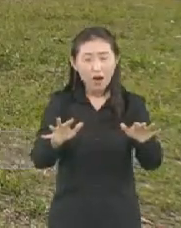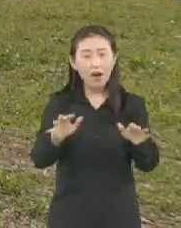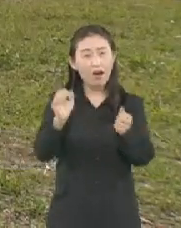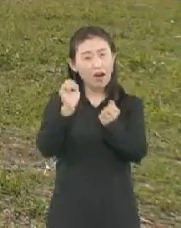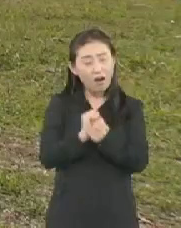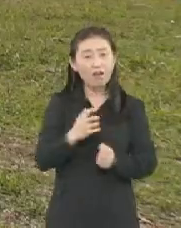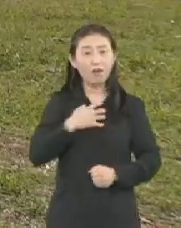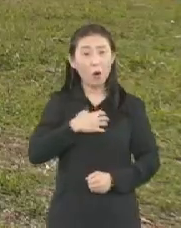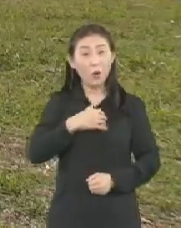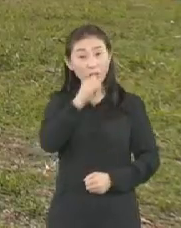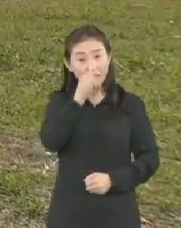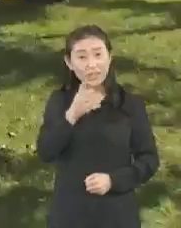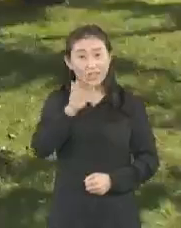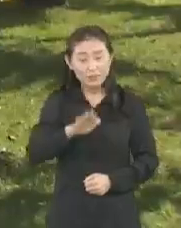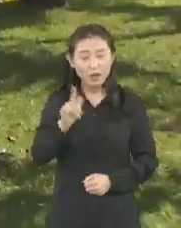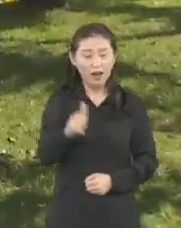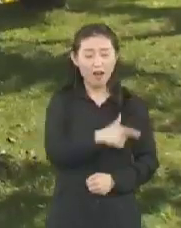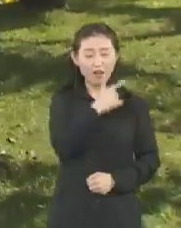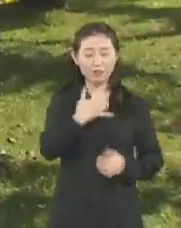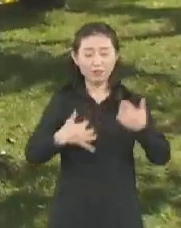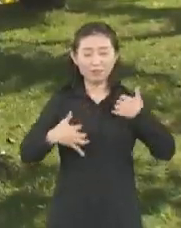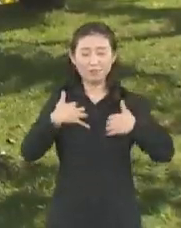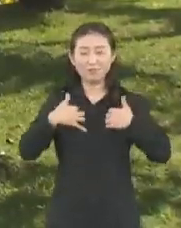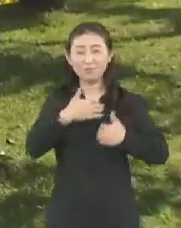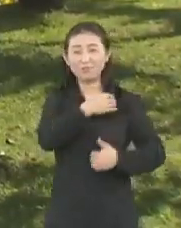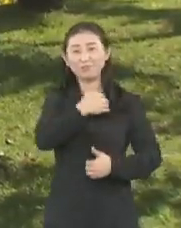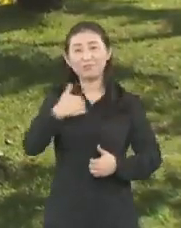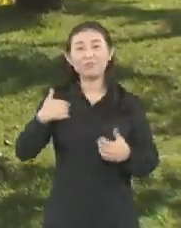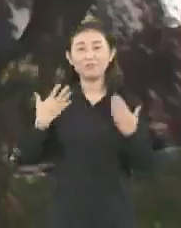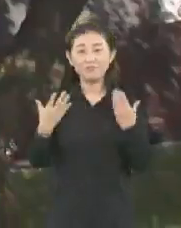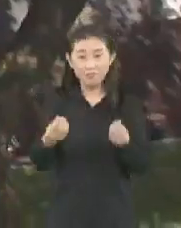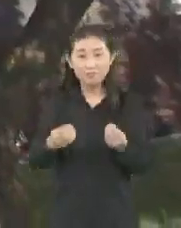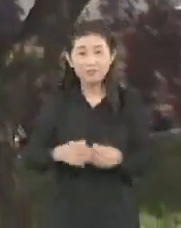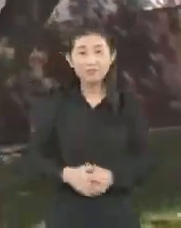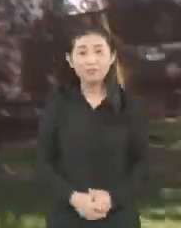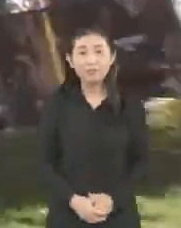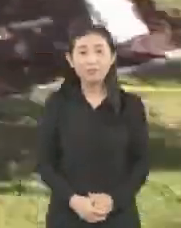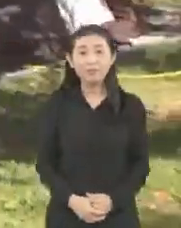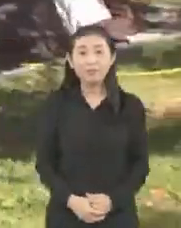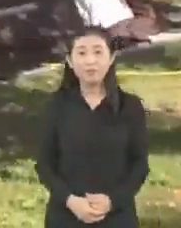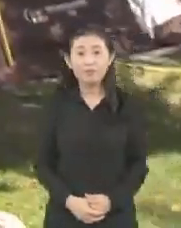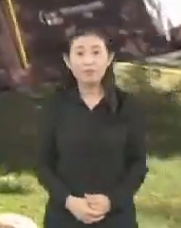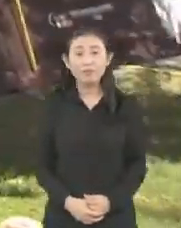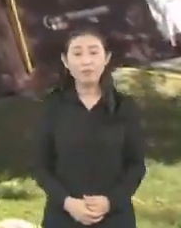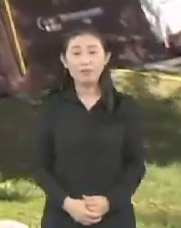여유로움이 한껏 묻어난 하루였습니다. TJB 김진호입니다.